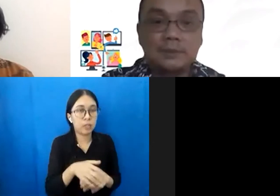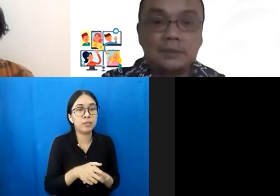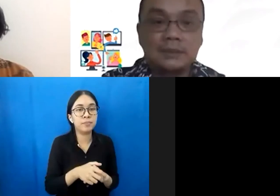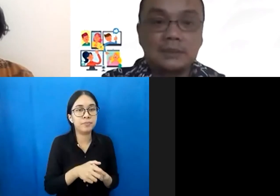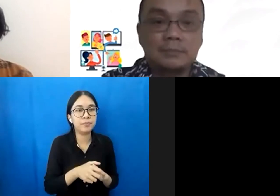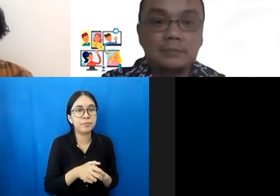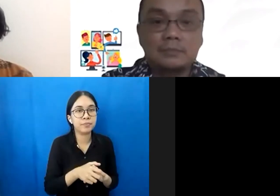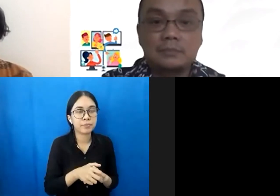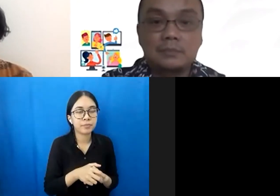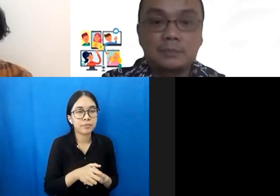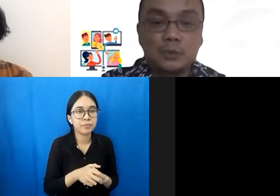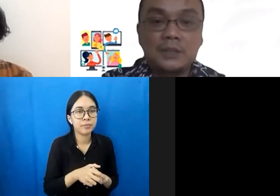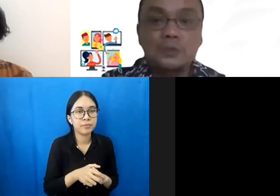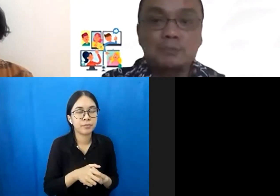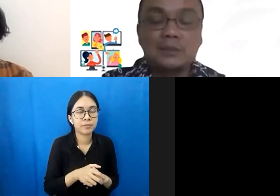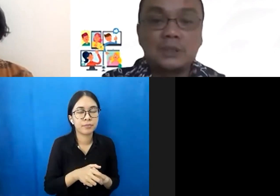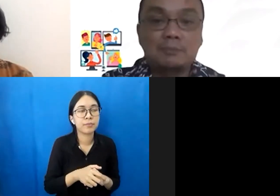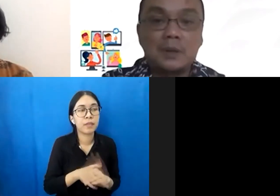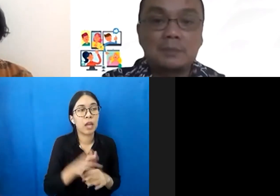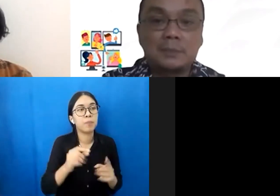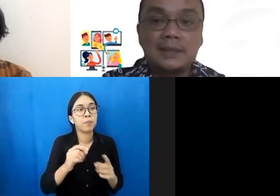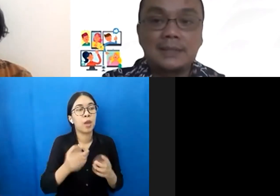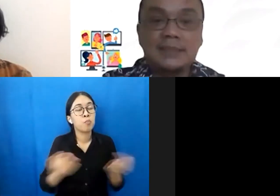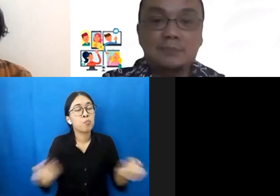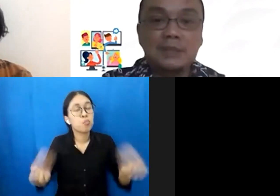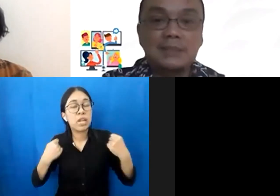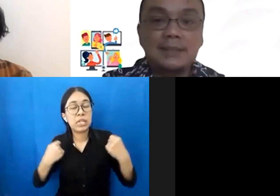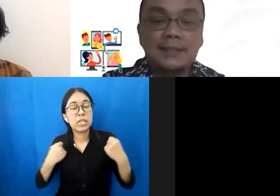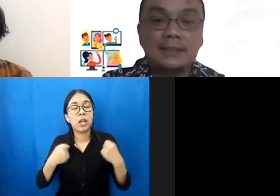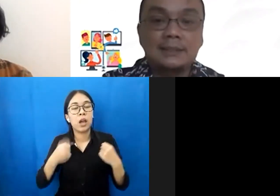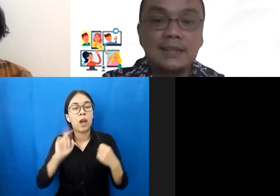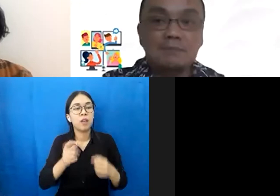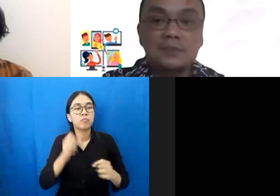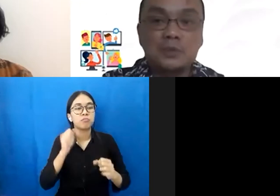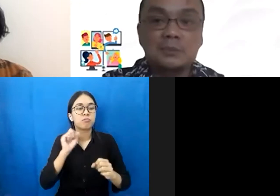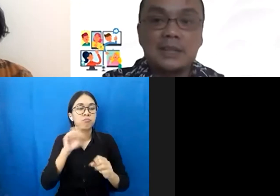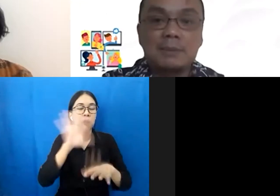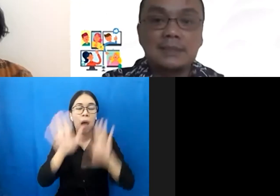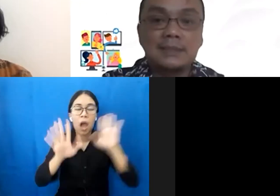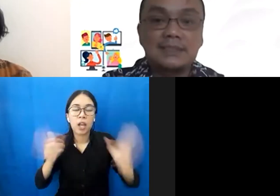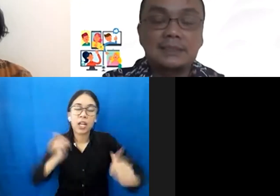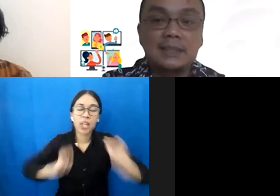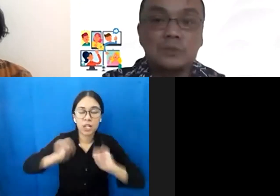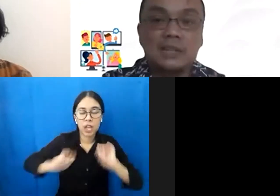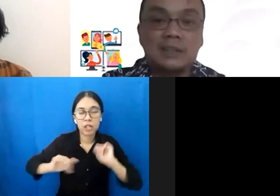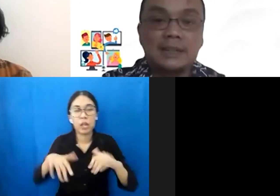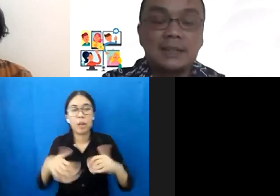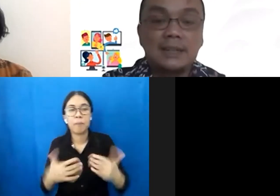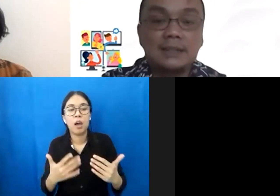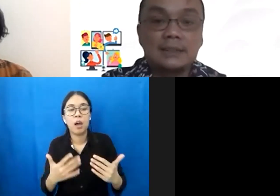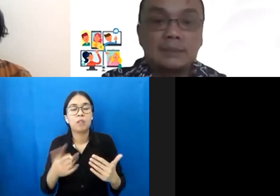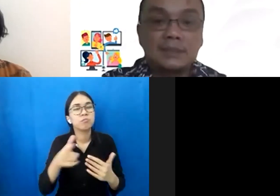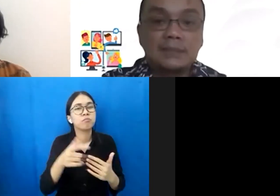juga Pulih juga melakukan berbagai kegiatan. Mungkin bisa share ke kami semua sebenarnya apa saja sih yang dilakukan